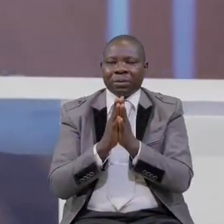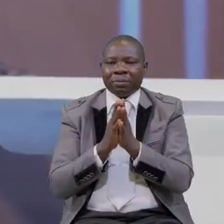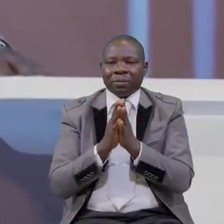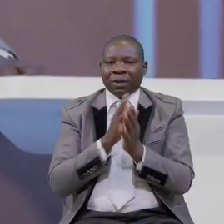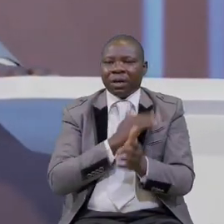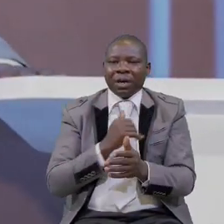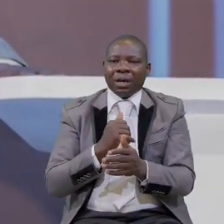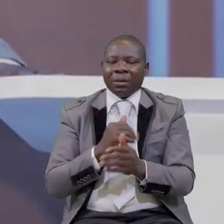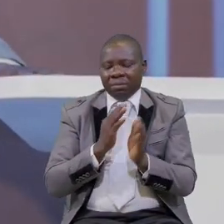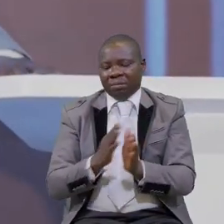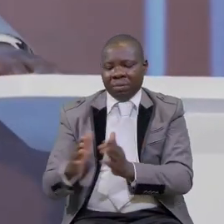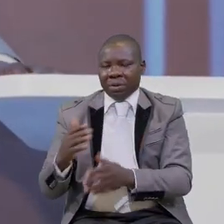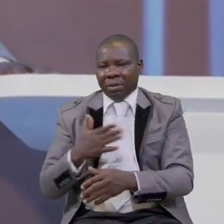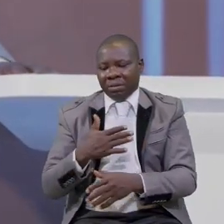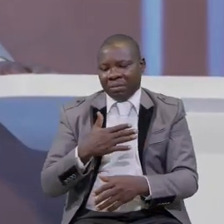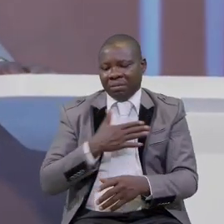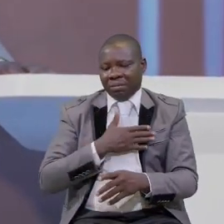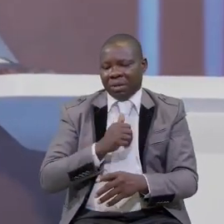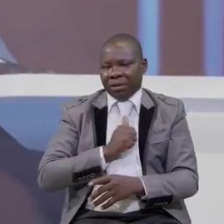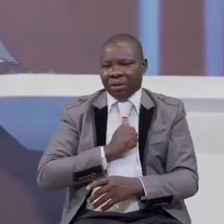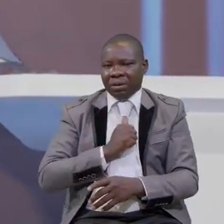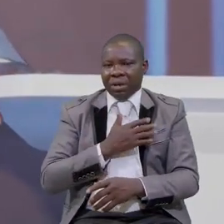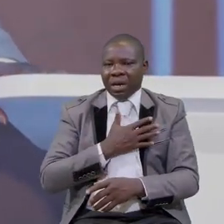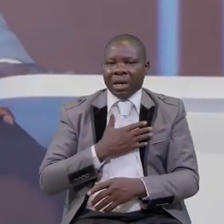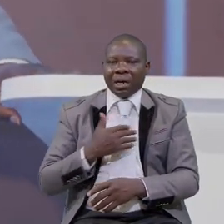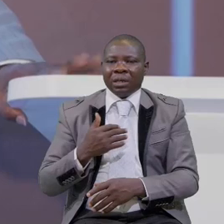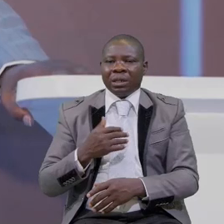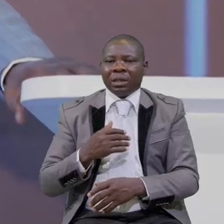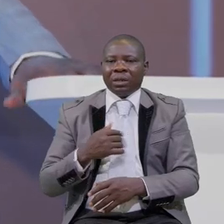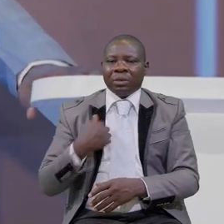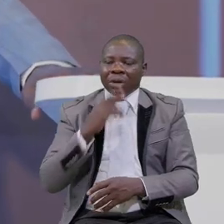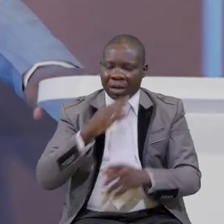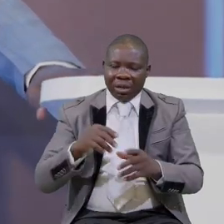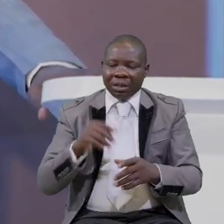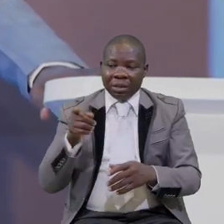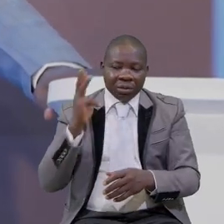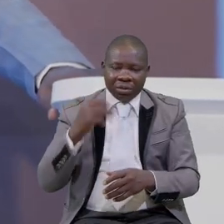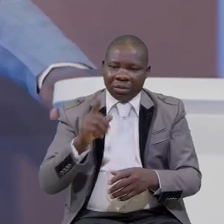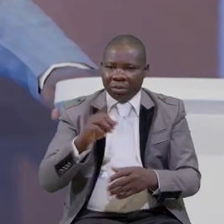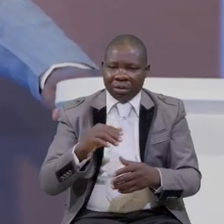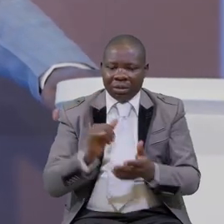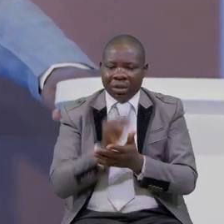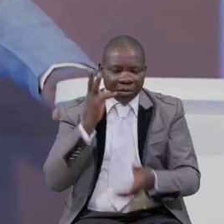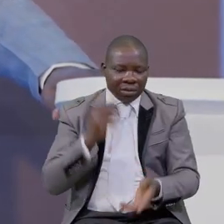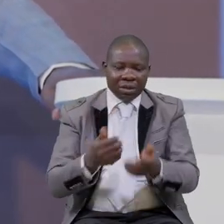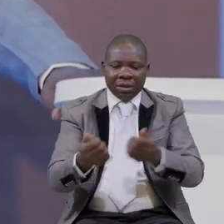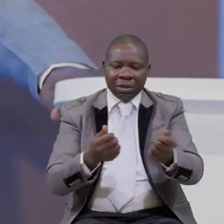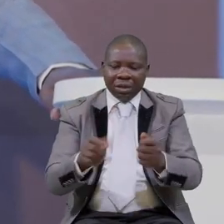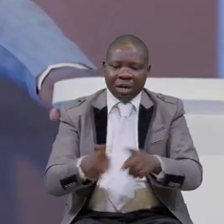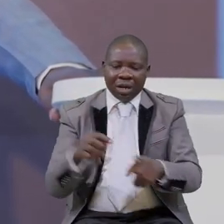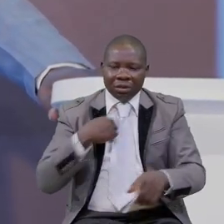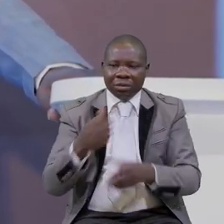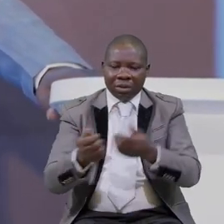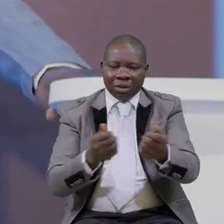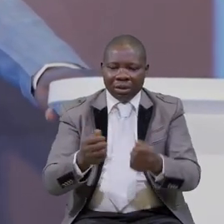Je me suis préparé. Et nous sommes arrivés dans l'église. C'est lui qui conduisait. Il a dit, est-ce que